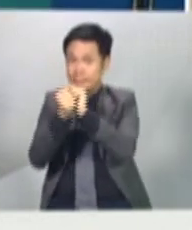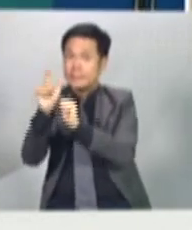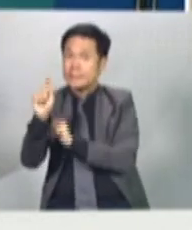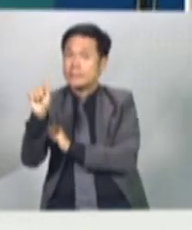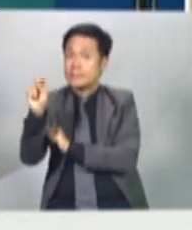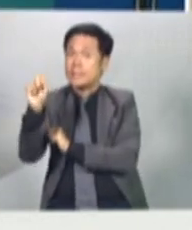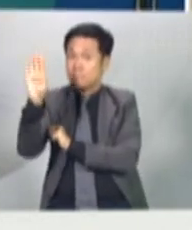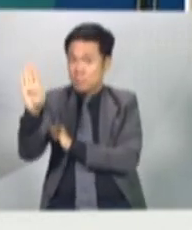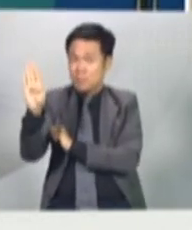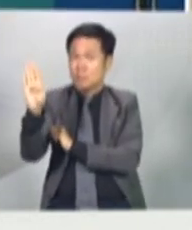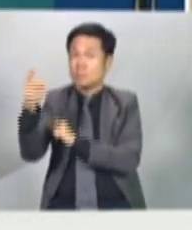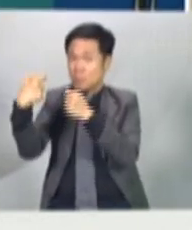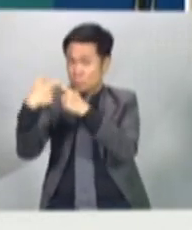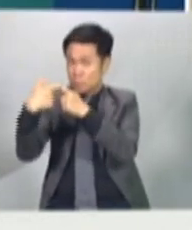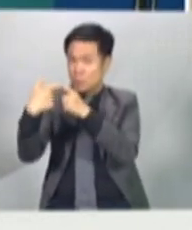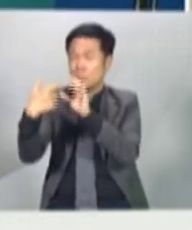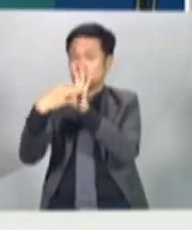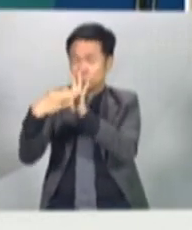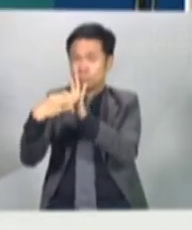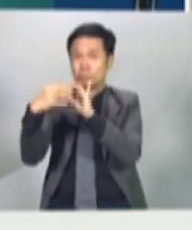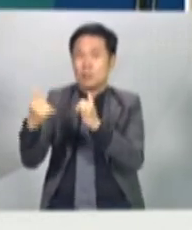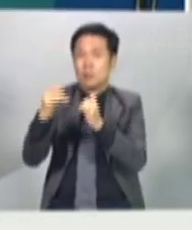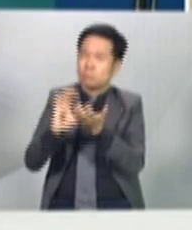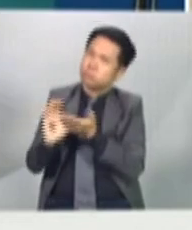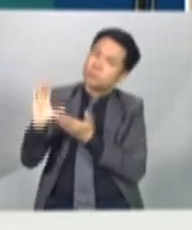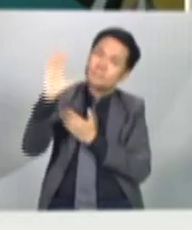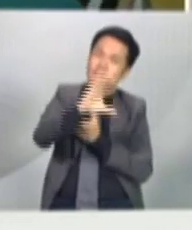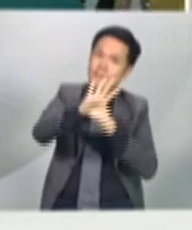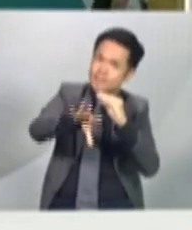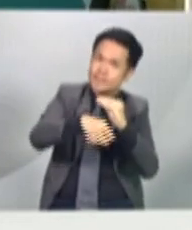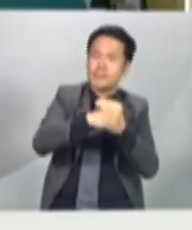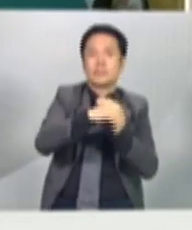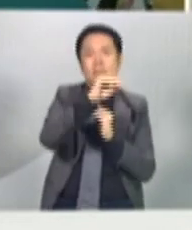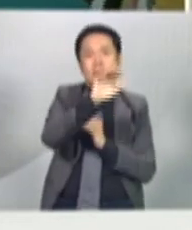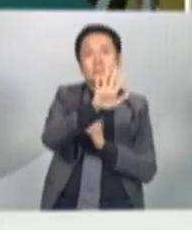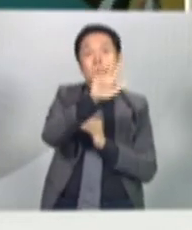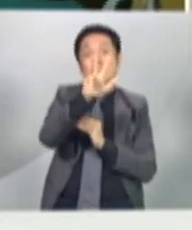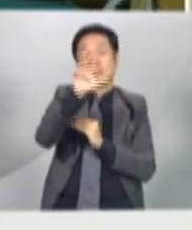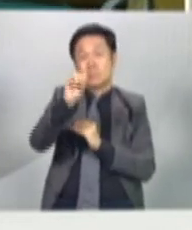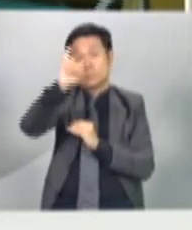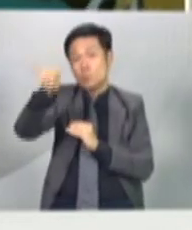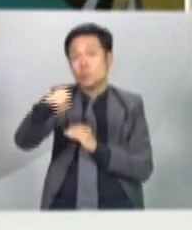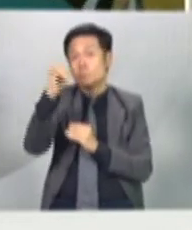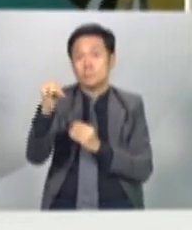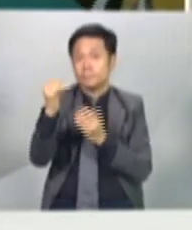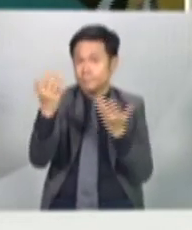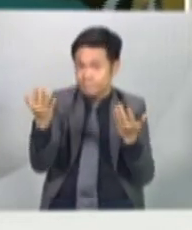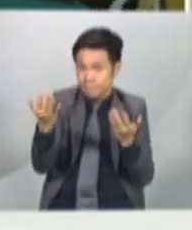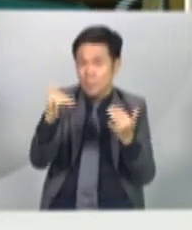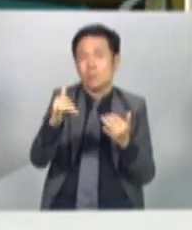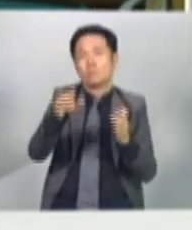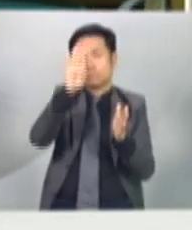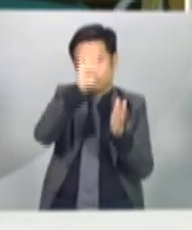berhad akan menambah peruntukkan sebanyak 530 juta Ringgit lagi untuk memberikan